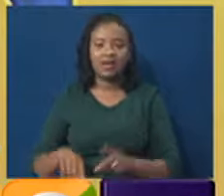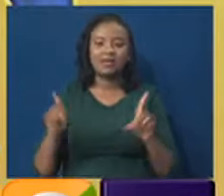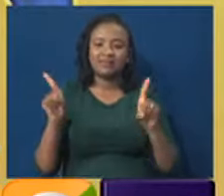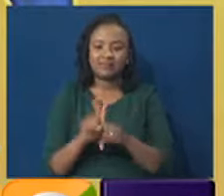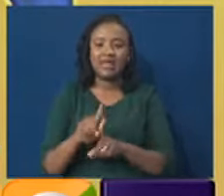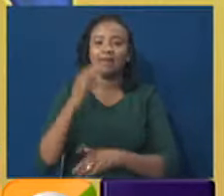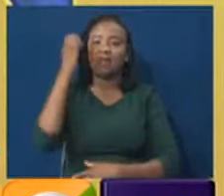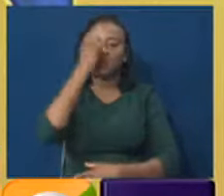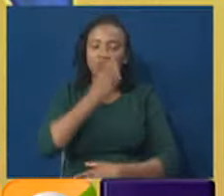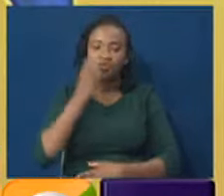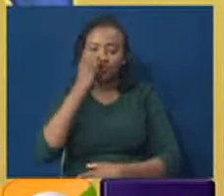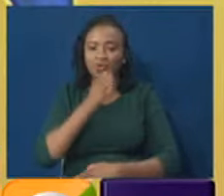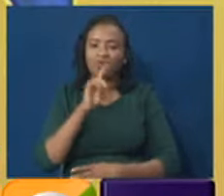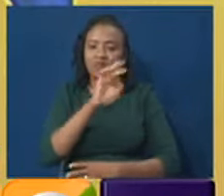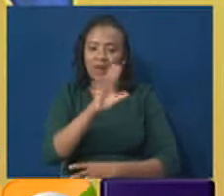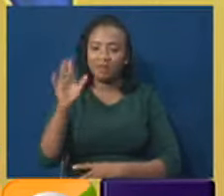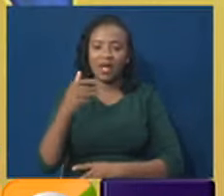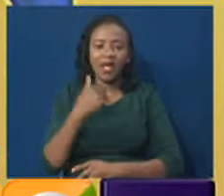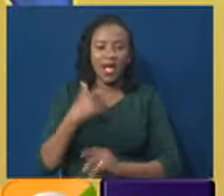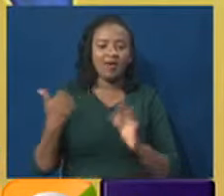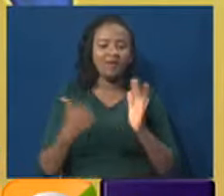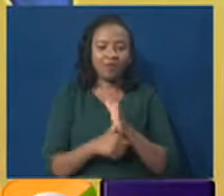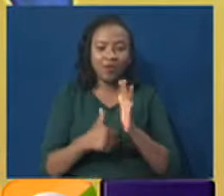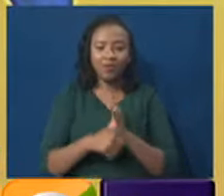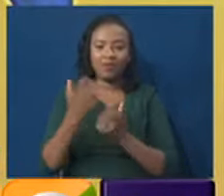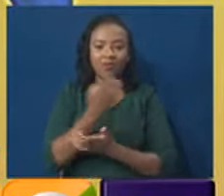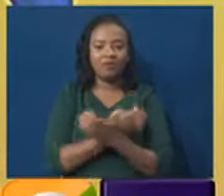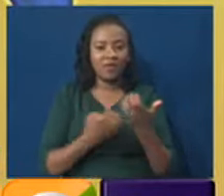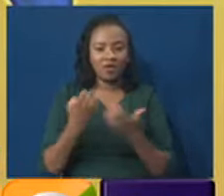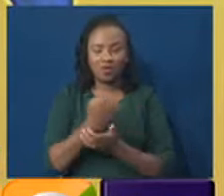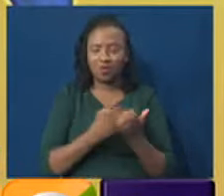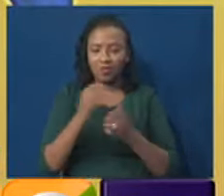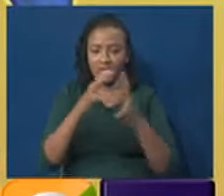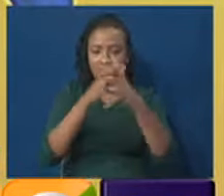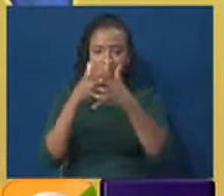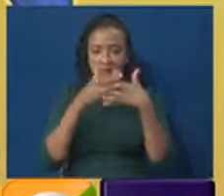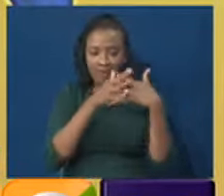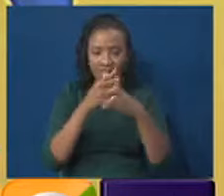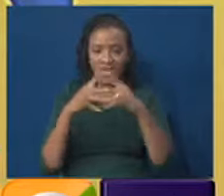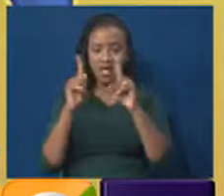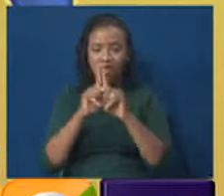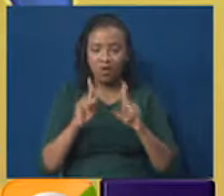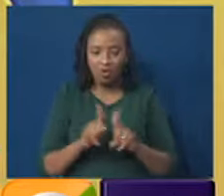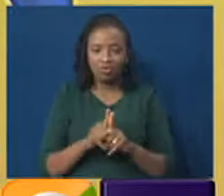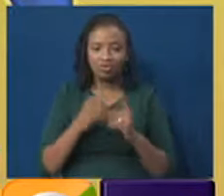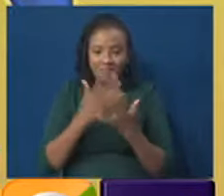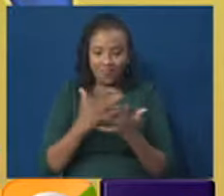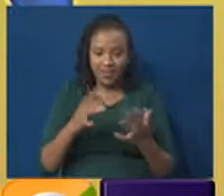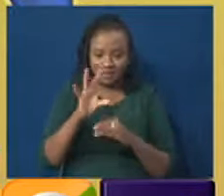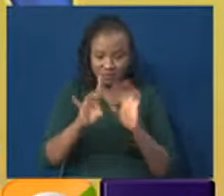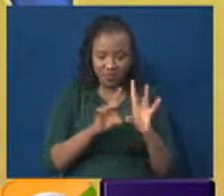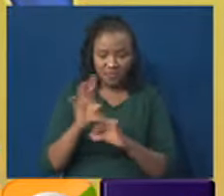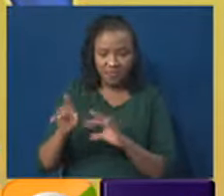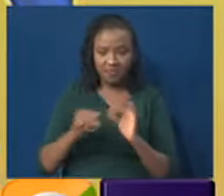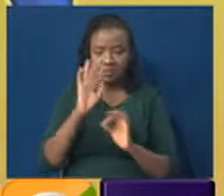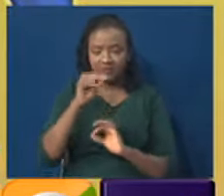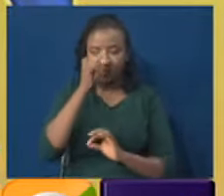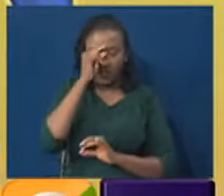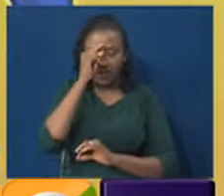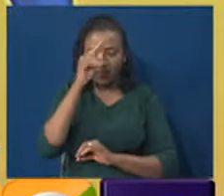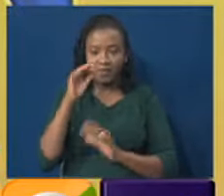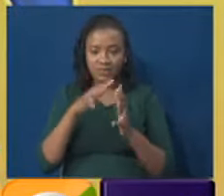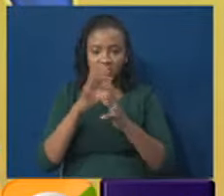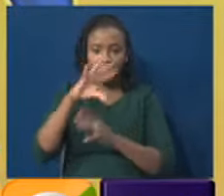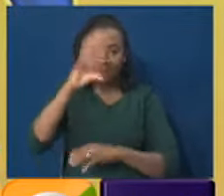bado wako na hii shida ya uchumi ya Amerika, na ile sera inachukuliwa na serikali ya Kimarekani. Tuseme ni